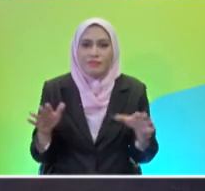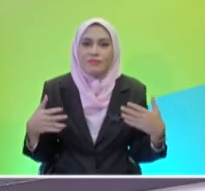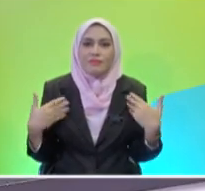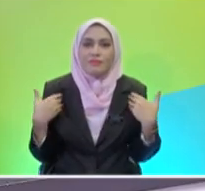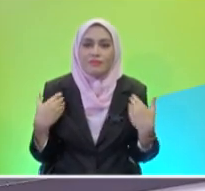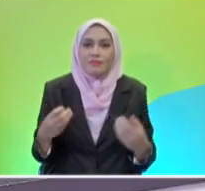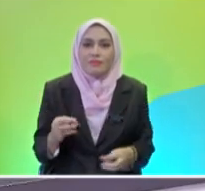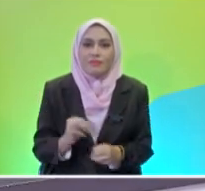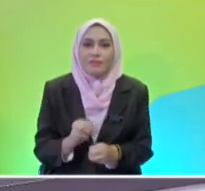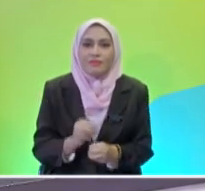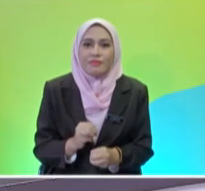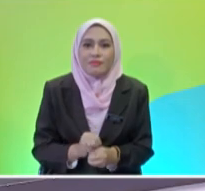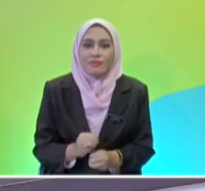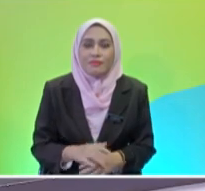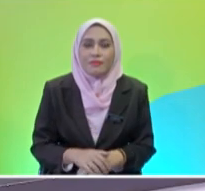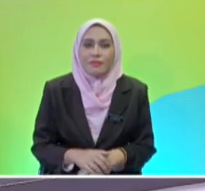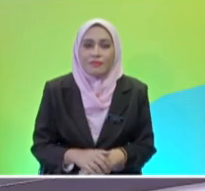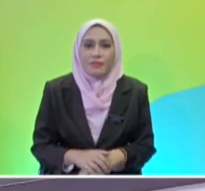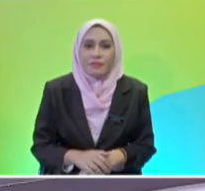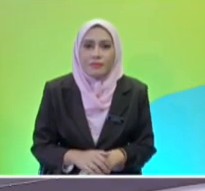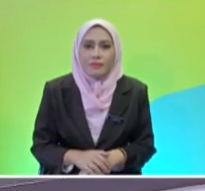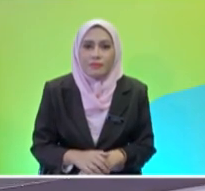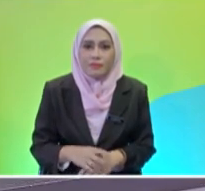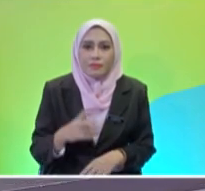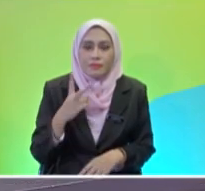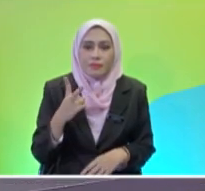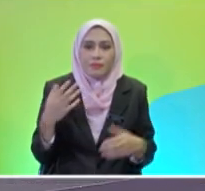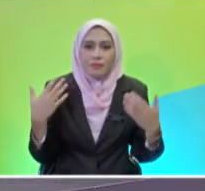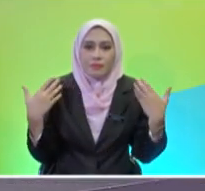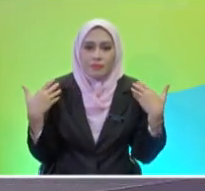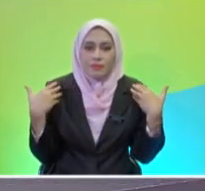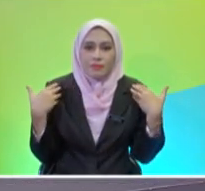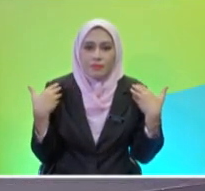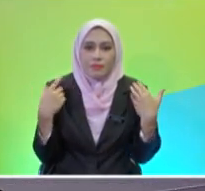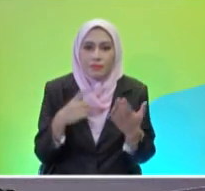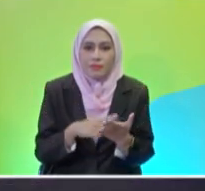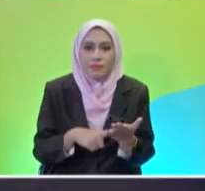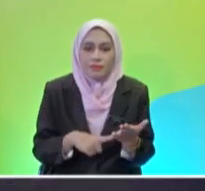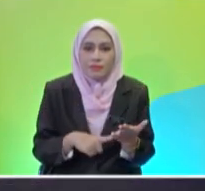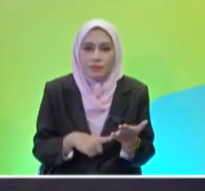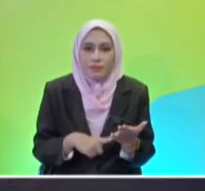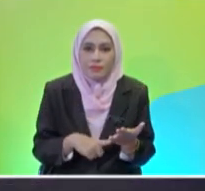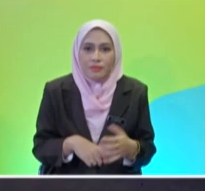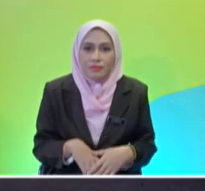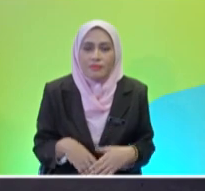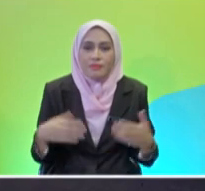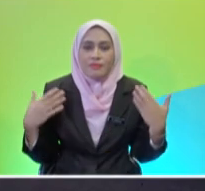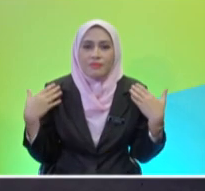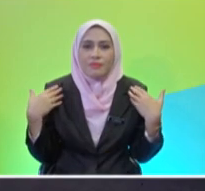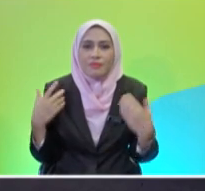tugasan dia adalah yang nampak tak kat sini ada apa? ni macam ada lirik lagu, cikgu.